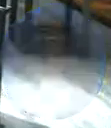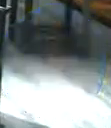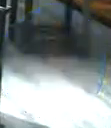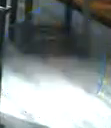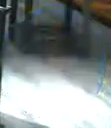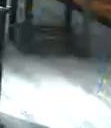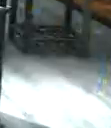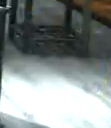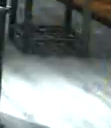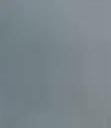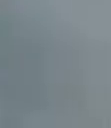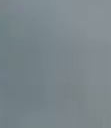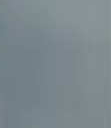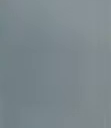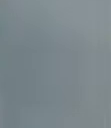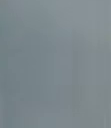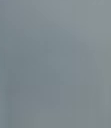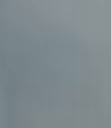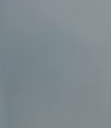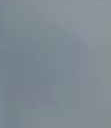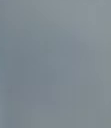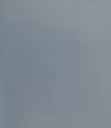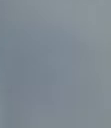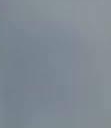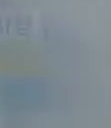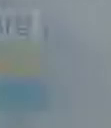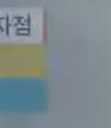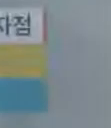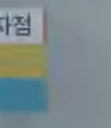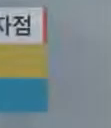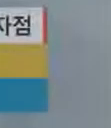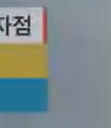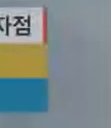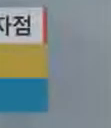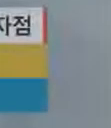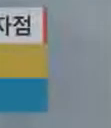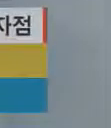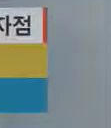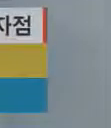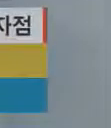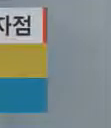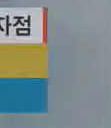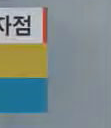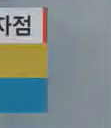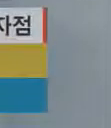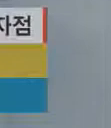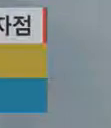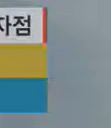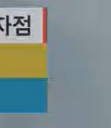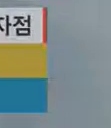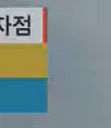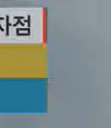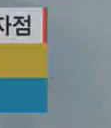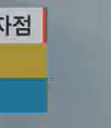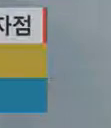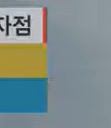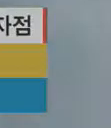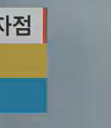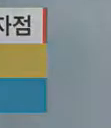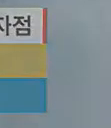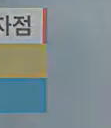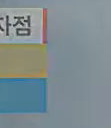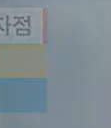네. 예, 이번 주 클릭 이 사람은 중국 함흥까지 와서 인사드렸는데요.